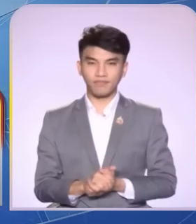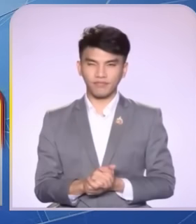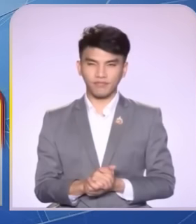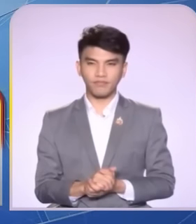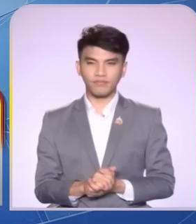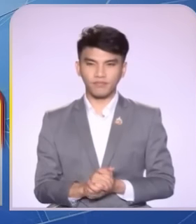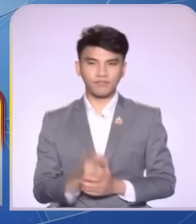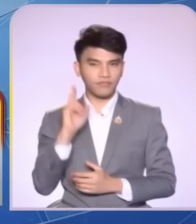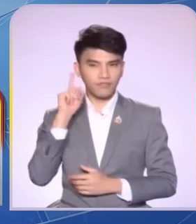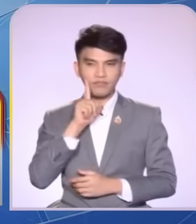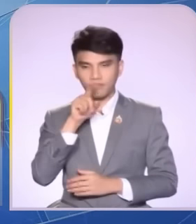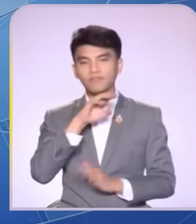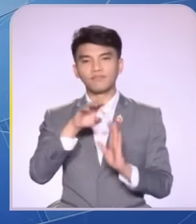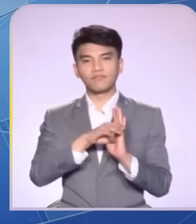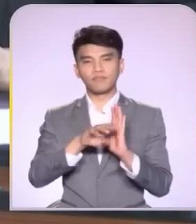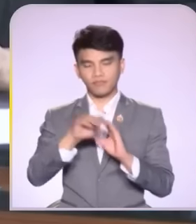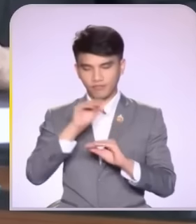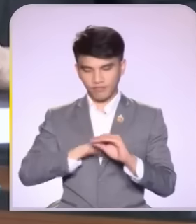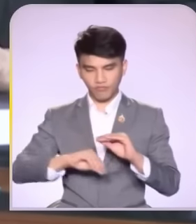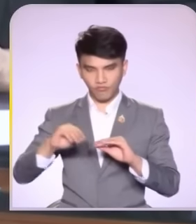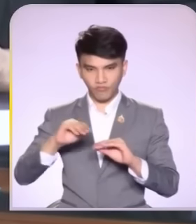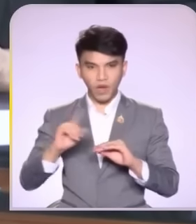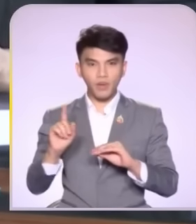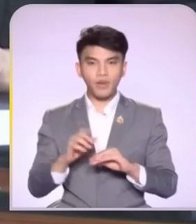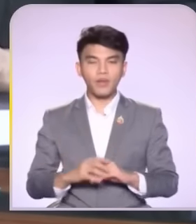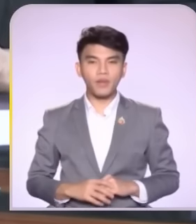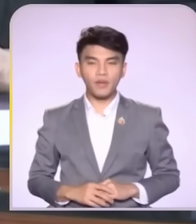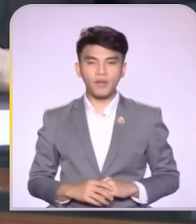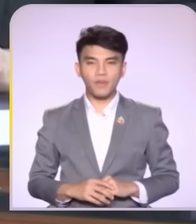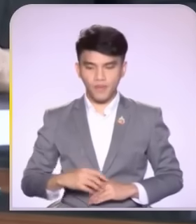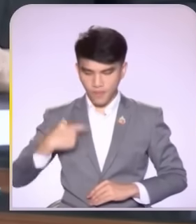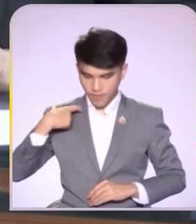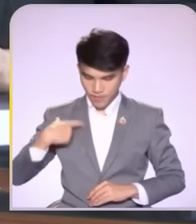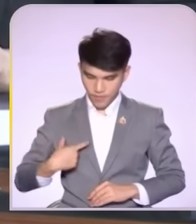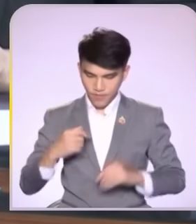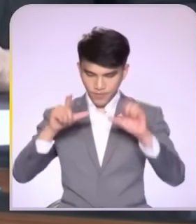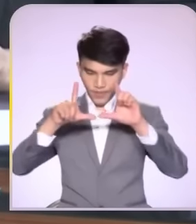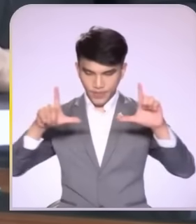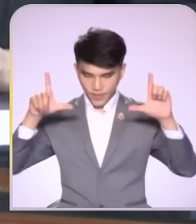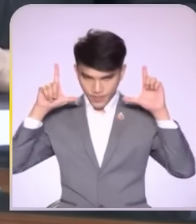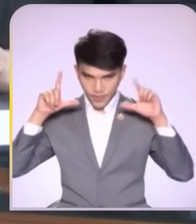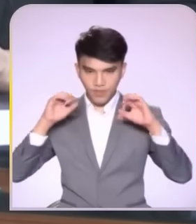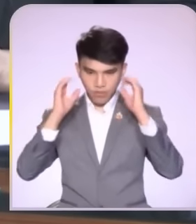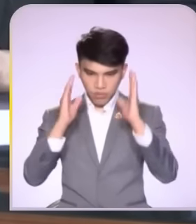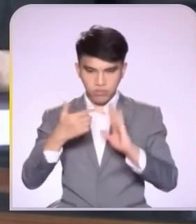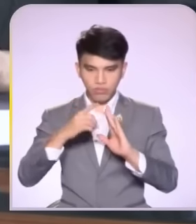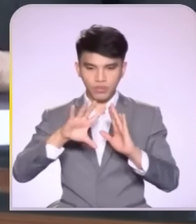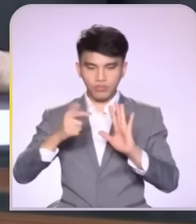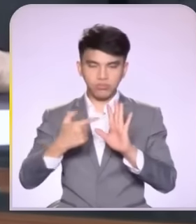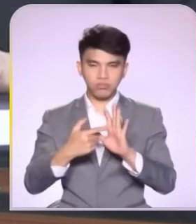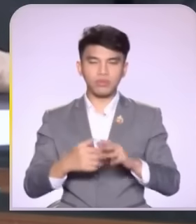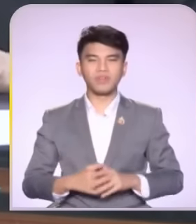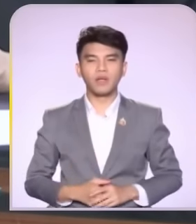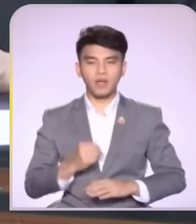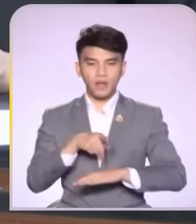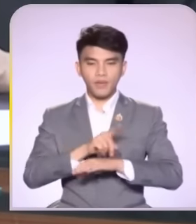มทีมข่าวก็สอบถามแล้วครับสอบถามไปที่ทนายความชื่อดังฮะอาจารย์เดชากิตติวิทย